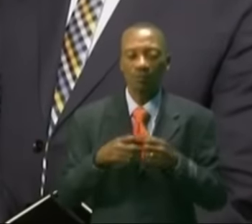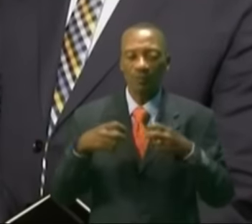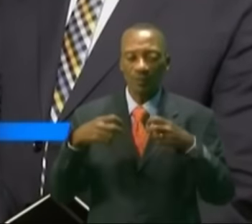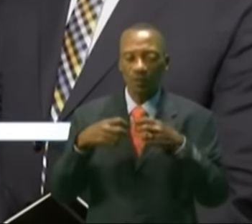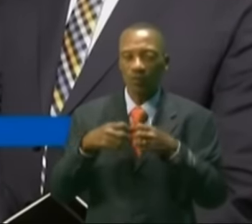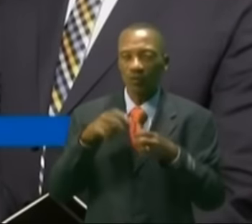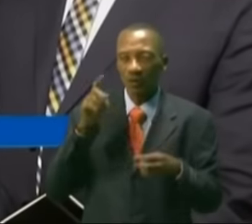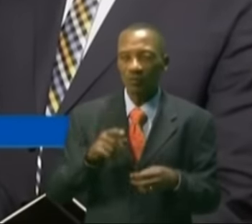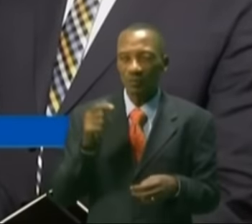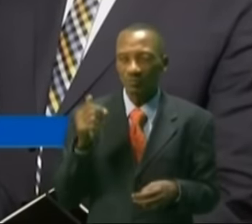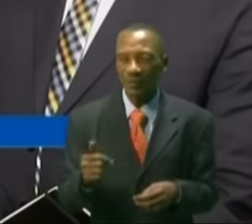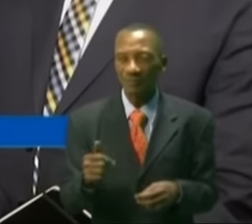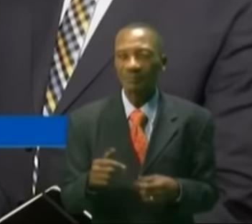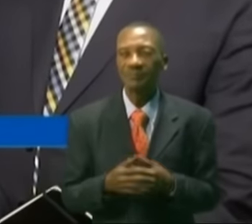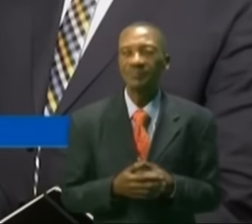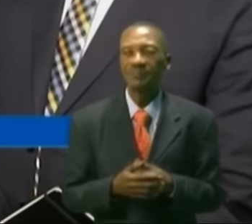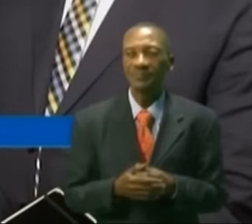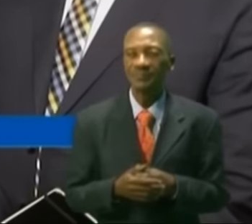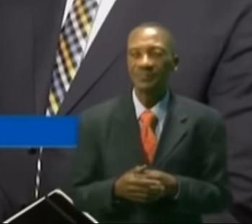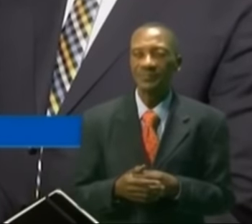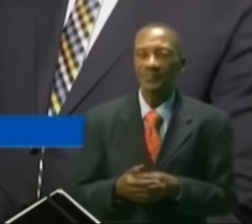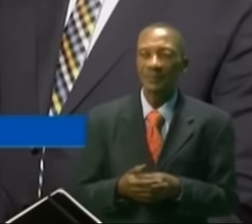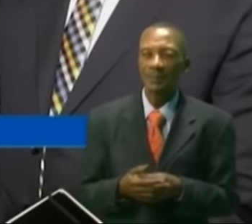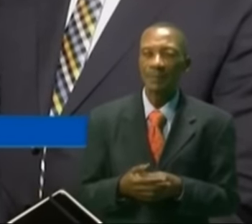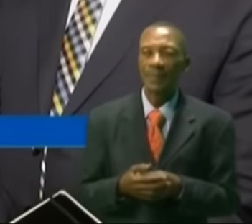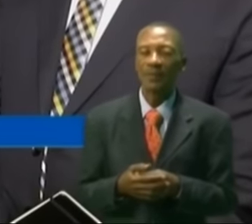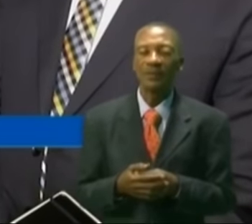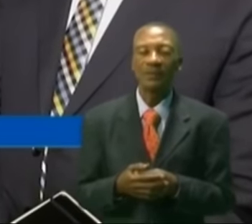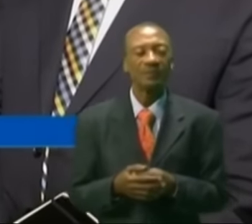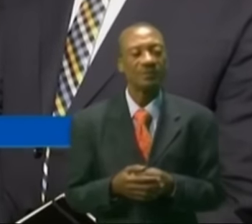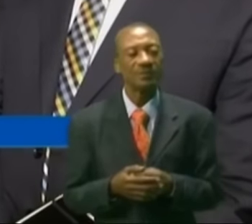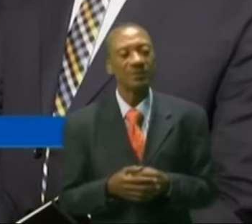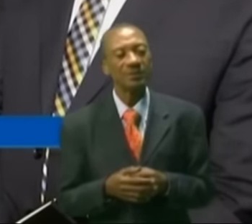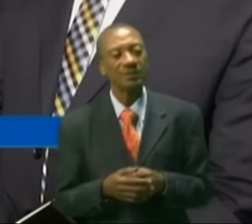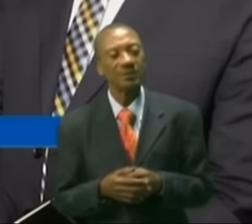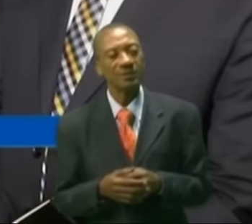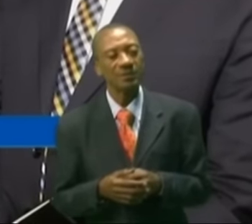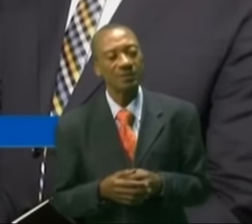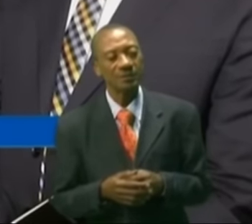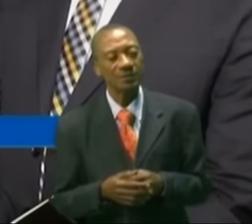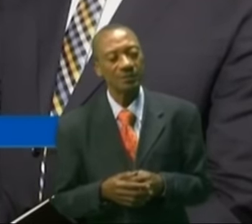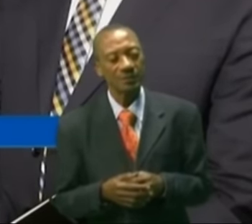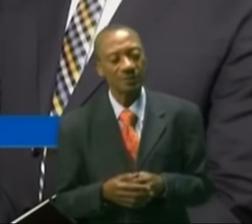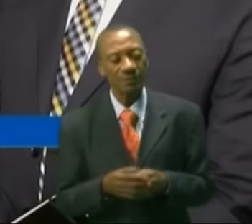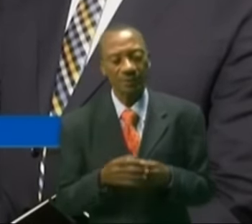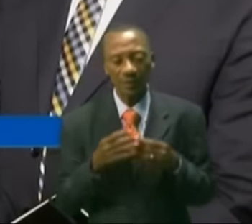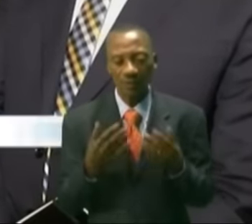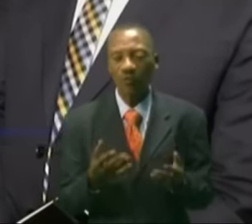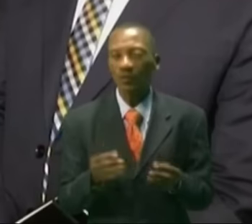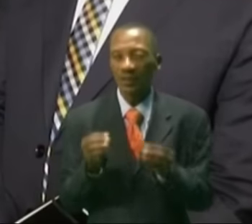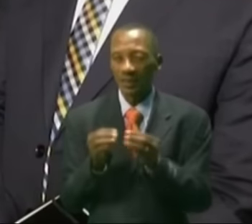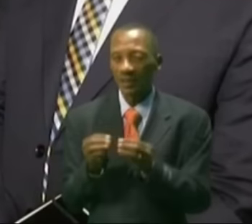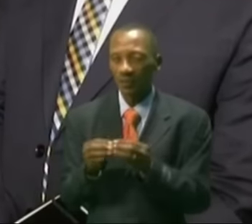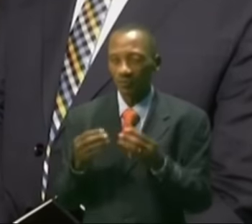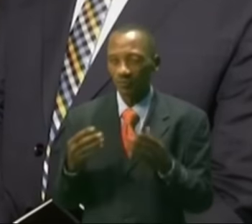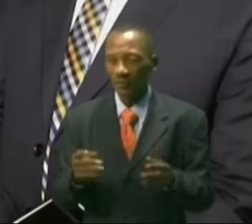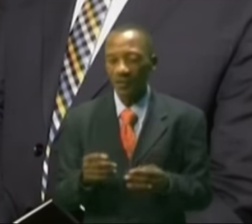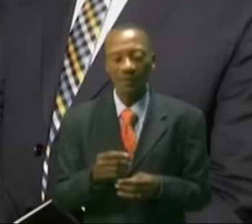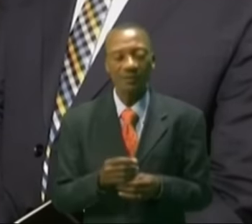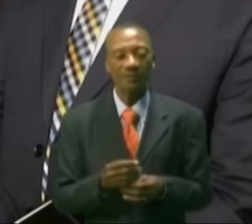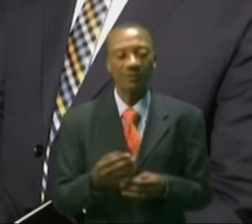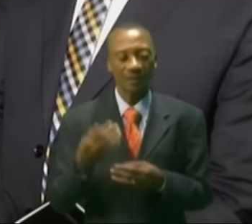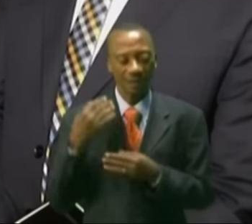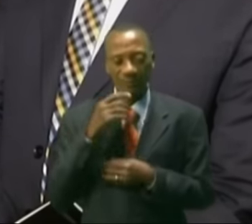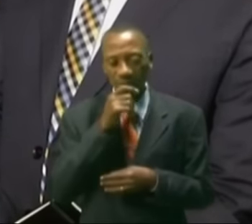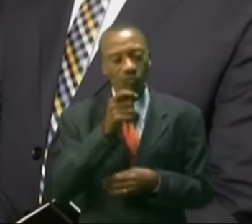Comme j'ai dit tout à l'heure, on a fait le tour d'horizon de tous les problèmes qu'on a dans le fonctionnement de la régie des eaux et sur